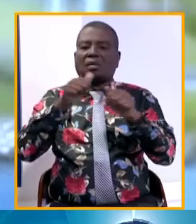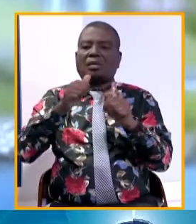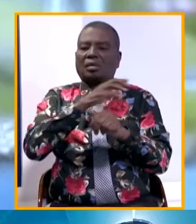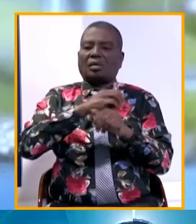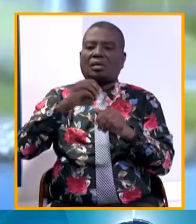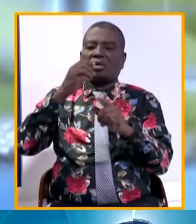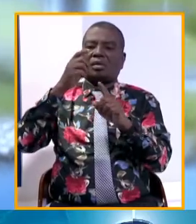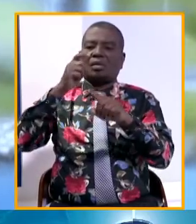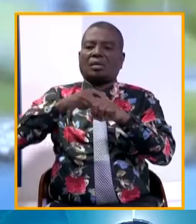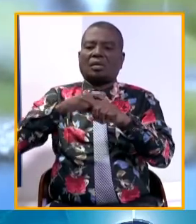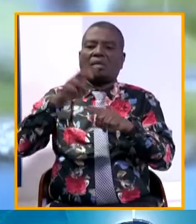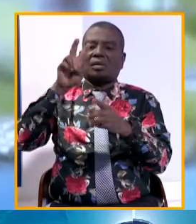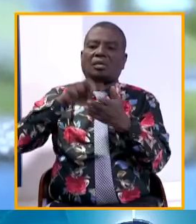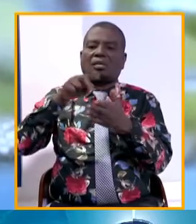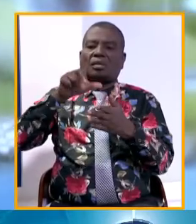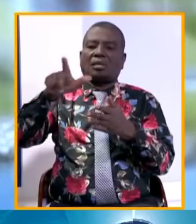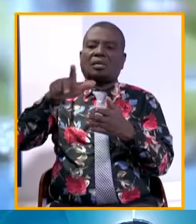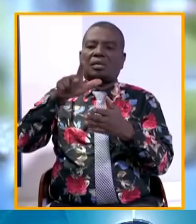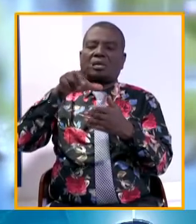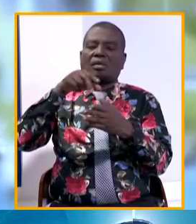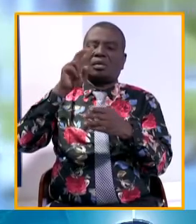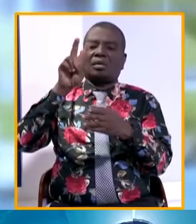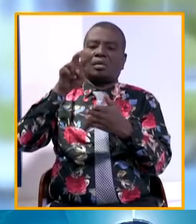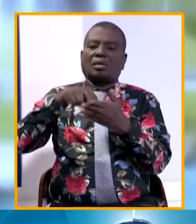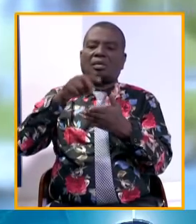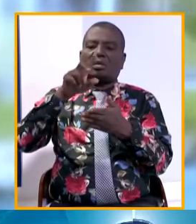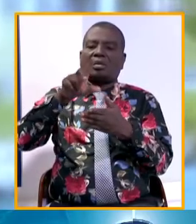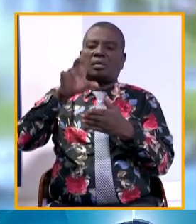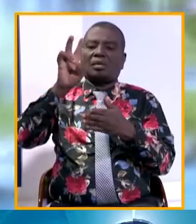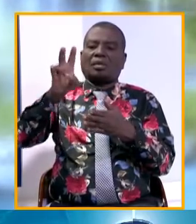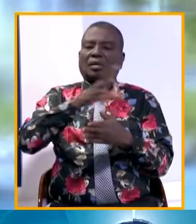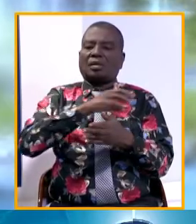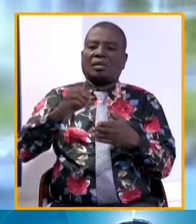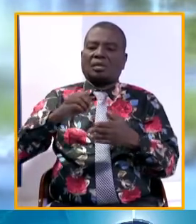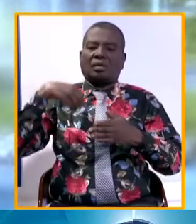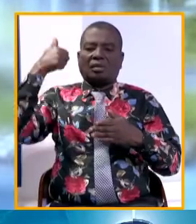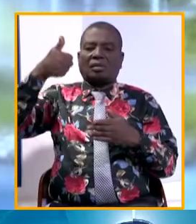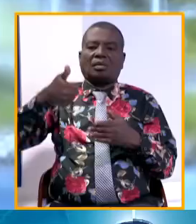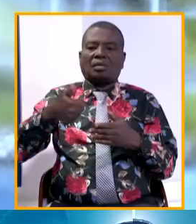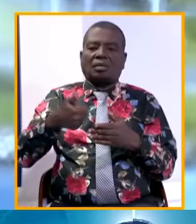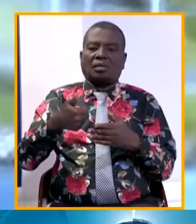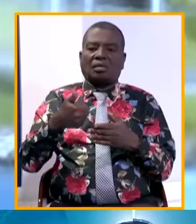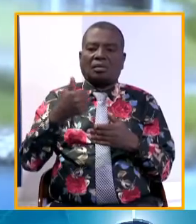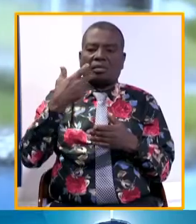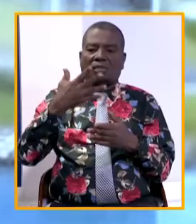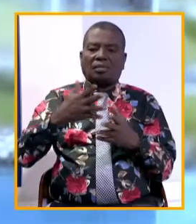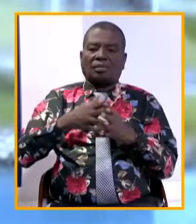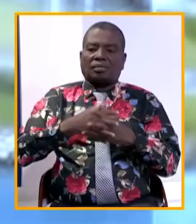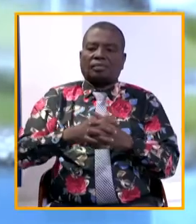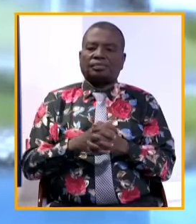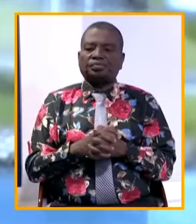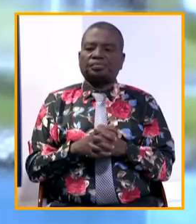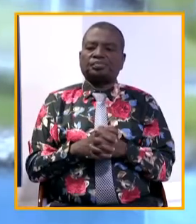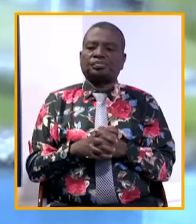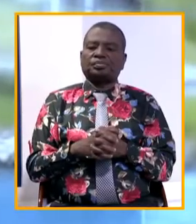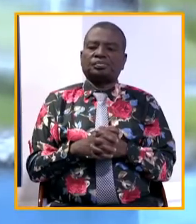période 2023-2027 pour répondre aux défis actuels et à venir. Plus de détails dans nos